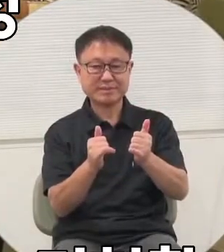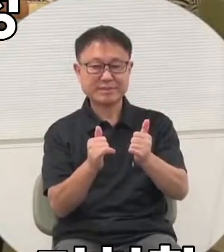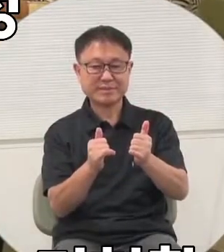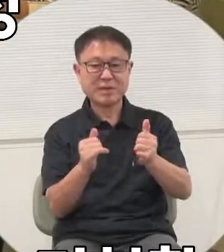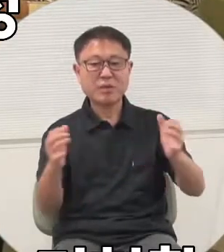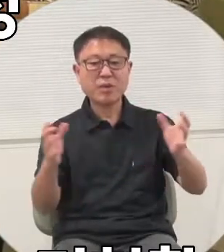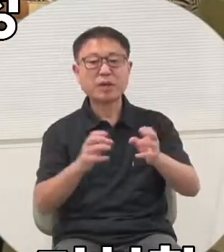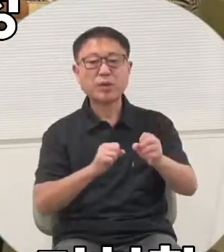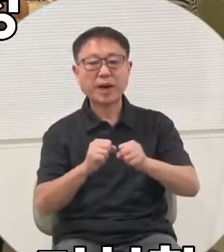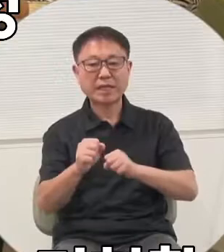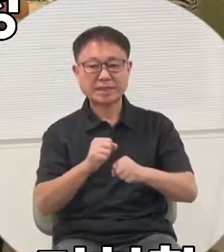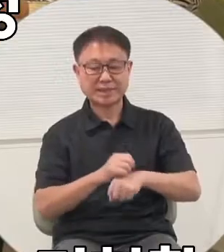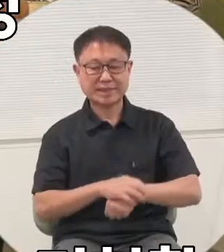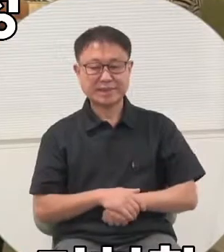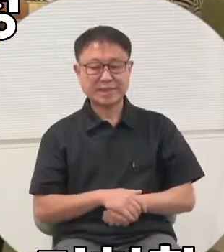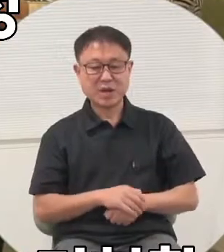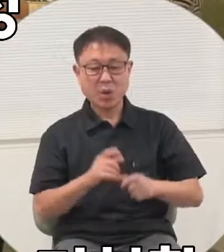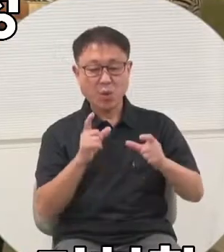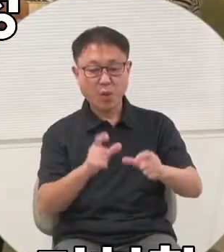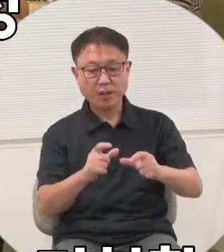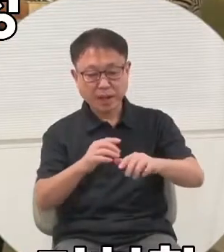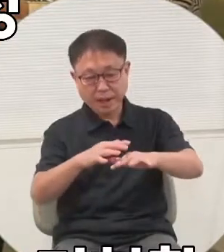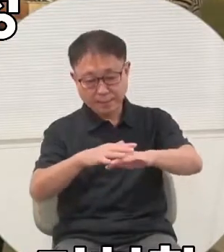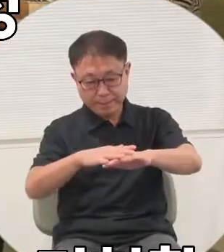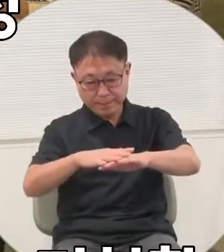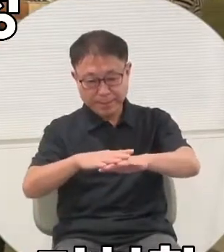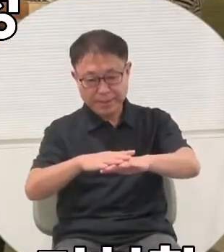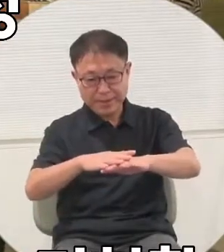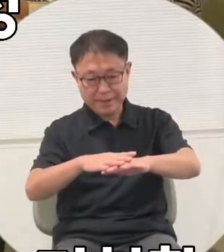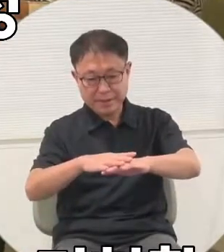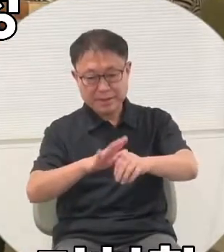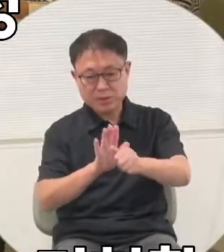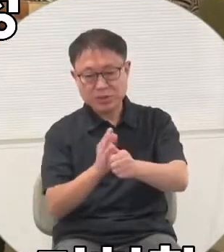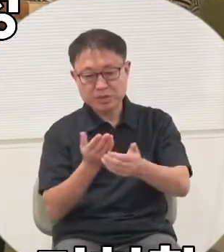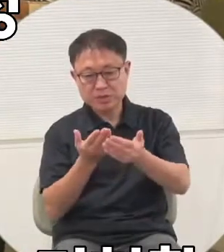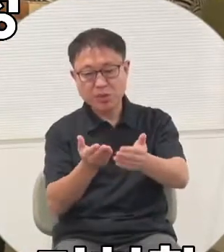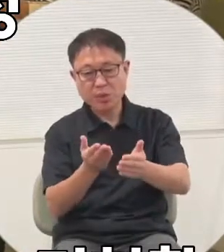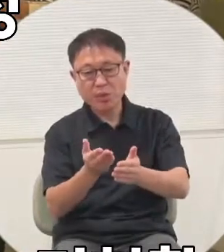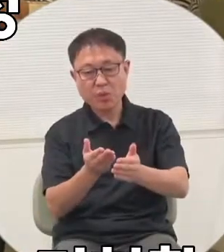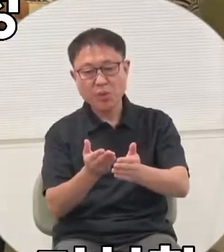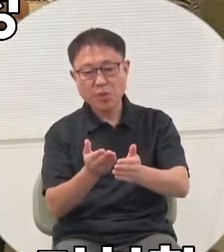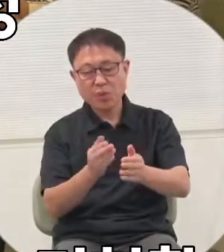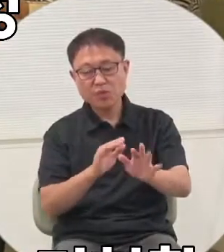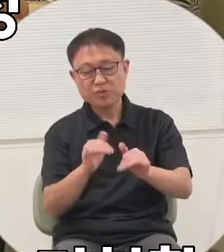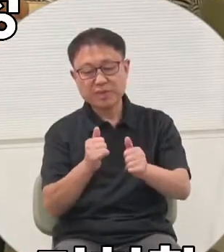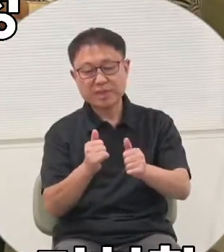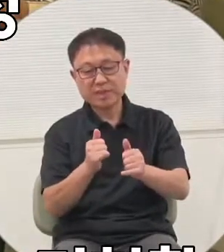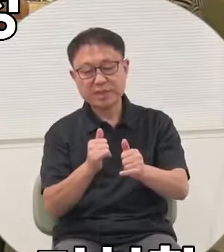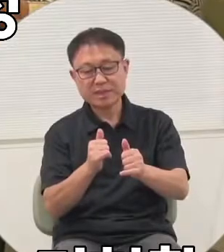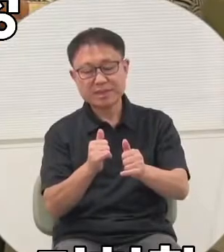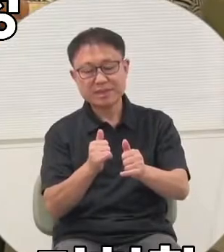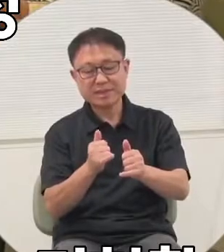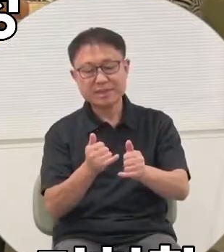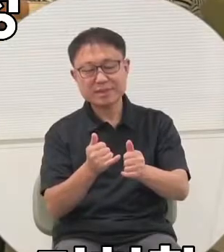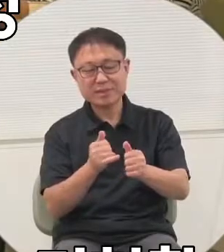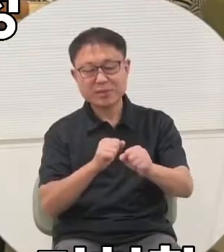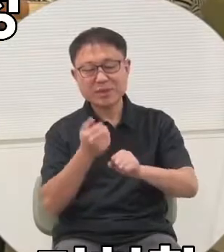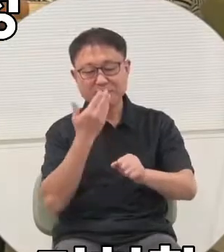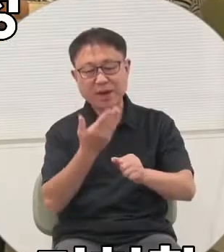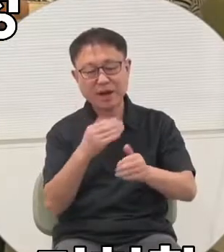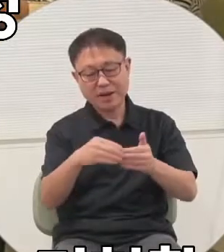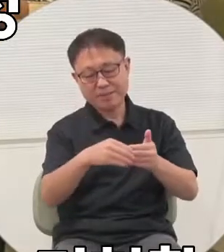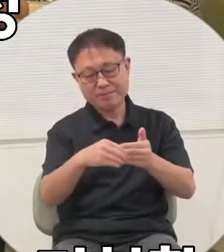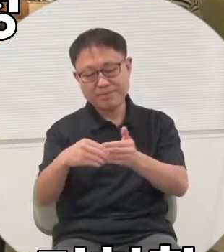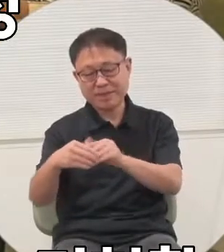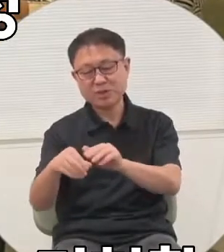그 활동의 범위가 네트워킹을 해주는 거 촉진해주고 주민들이 할 수 있게끔 길을 안내해주고 저도 도움을